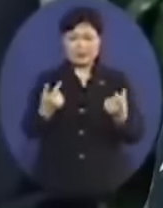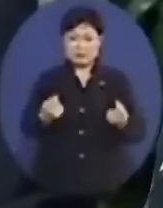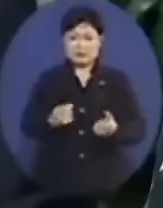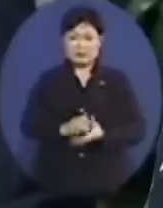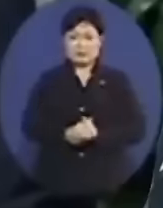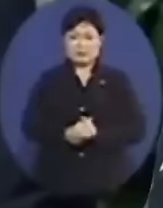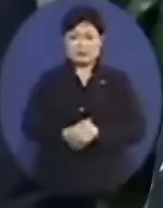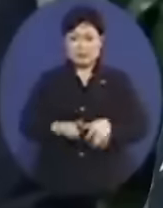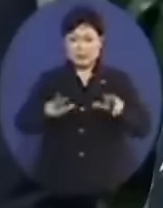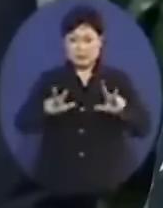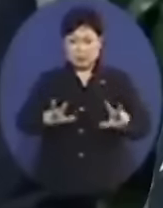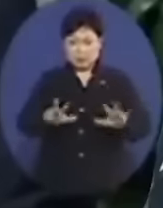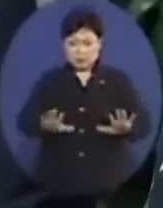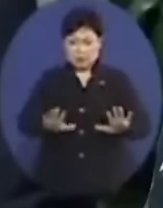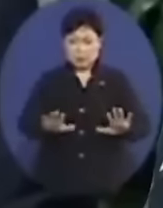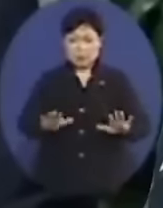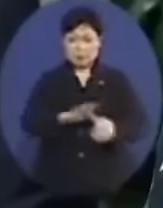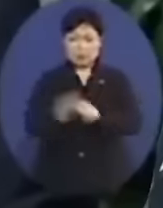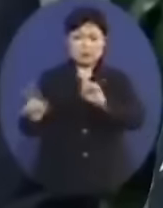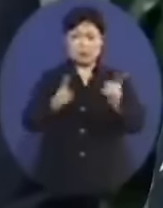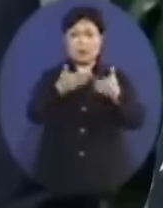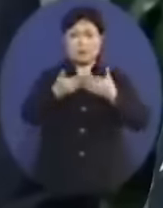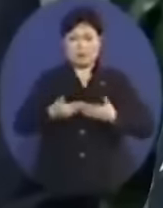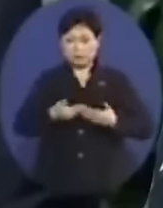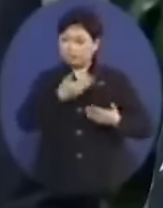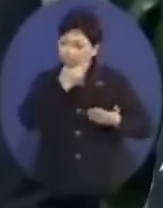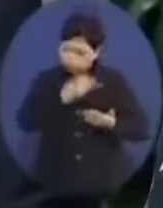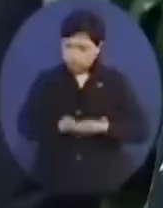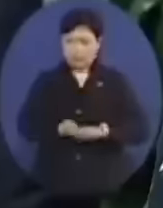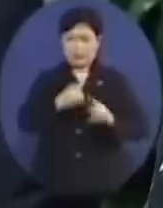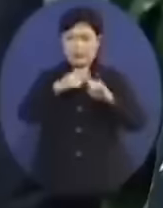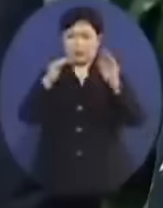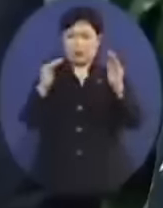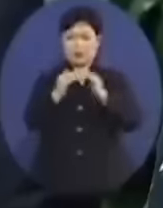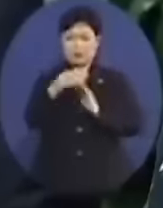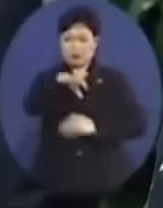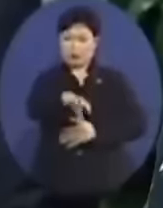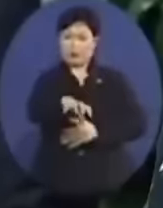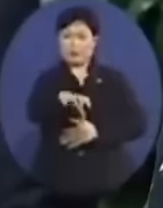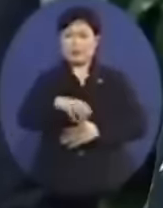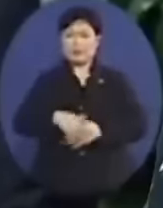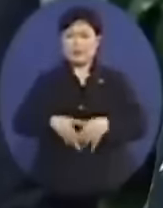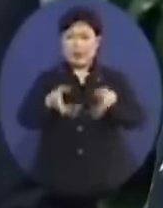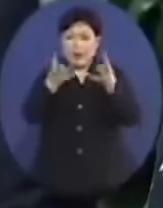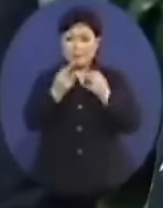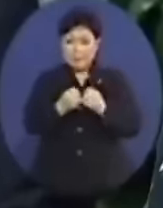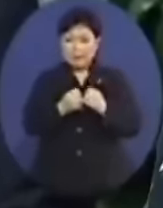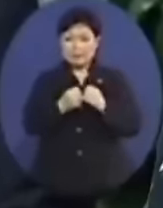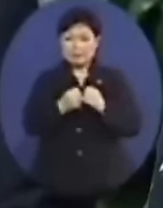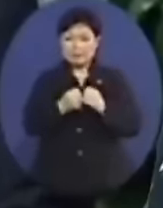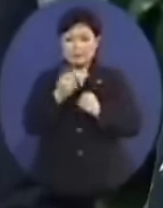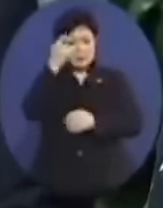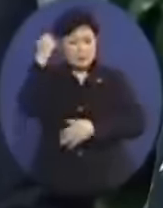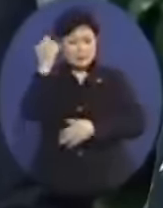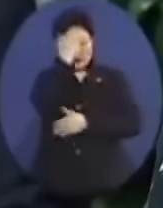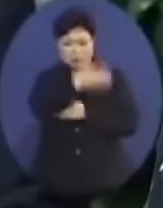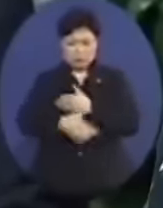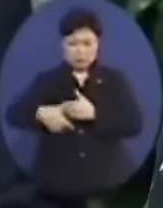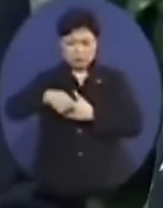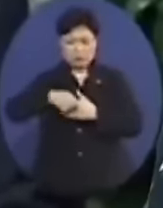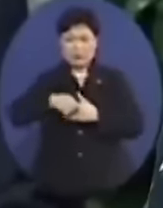오늘날 치료받아야 되는 것입니다 아멘 교회라는 것은 수많은 영육간에 병든